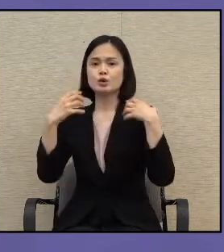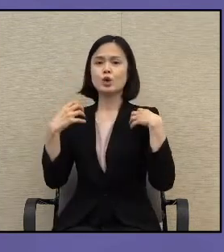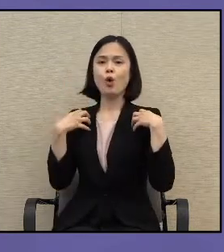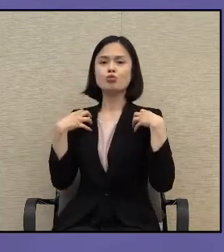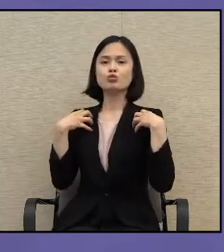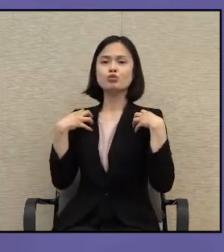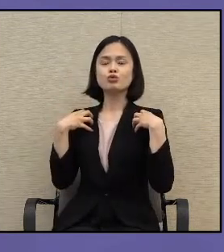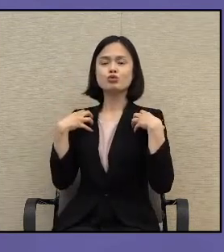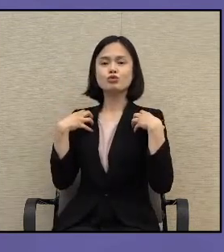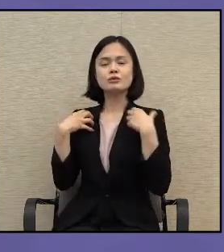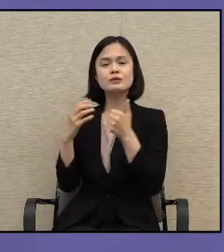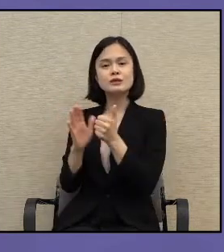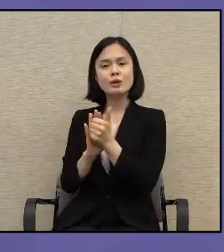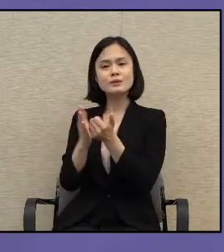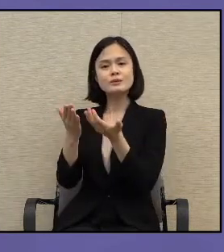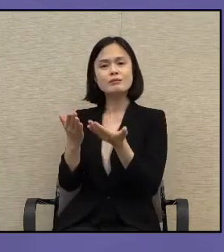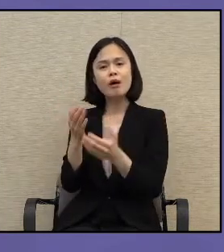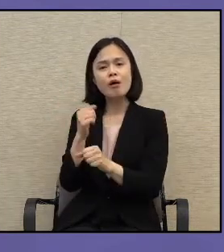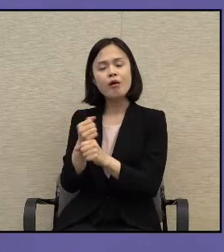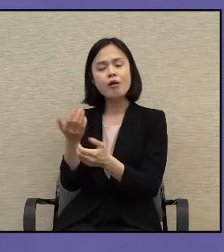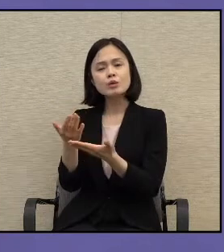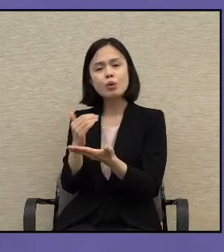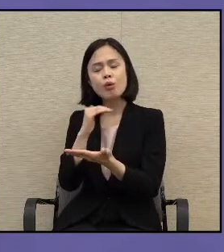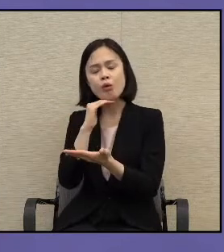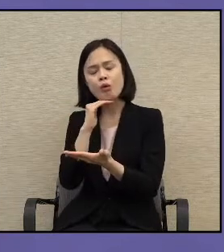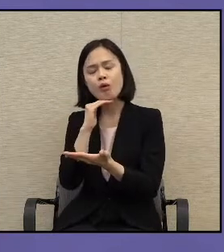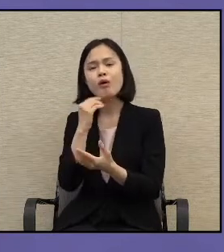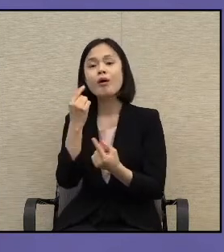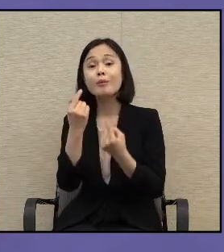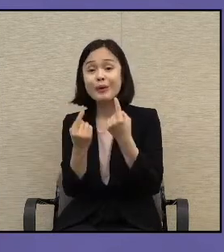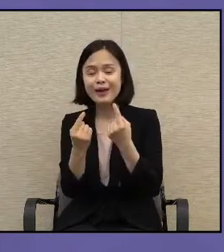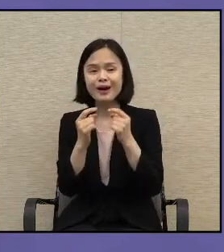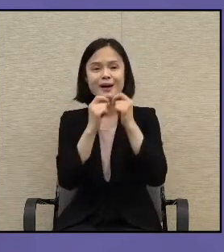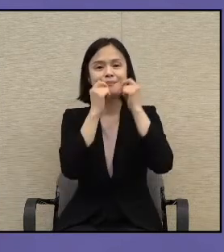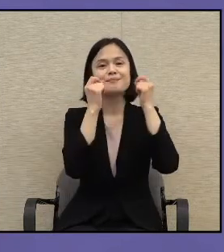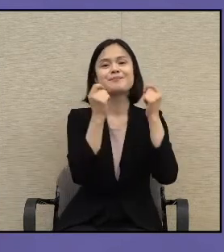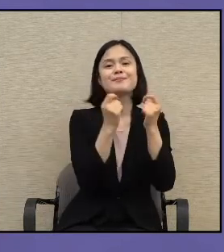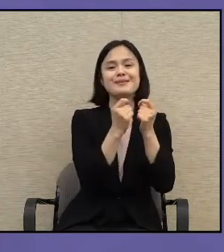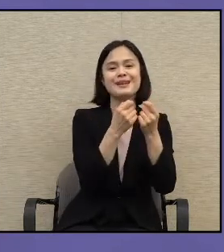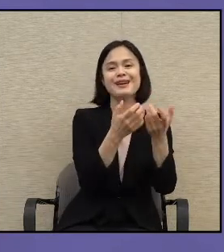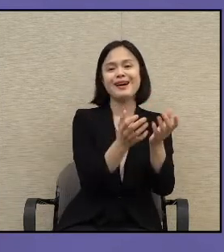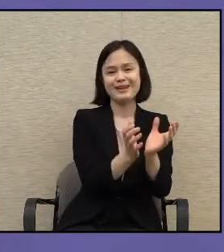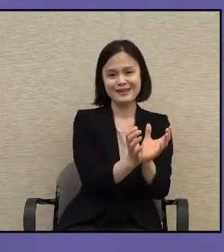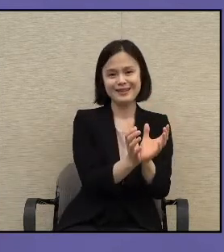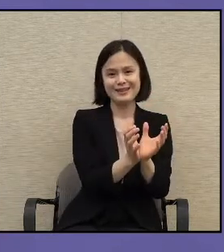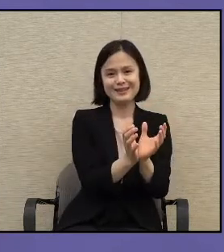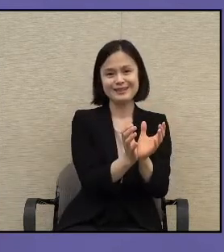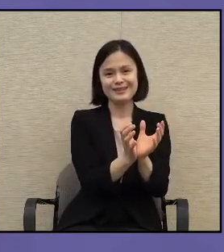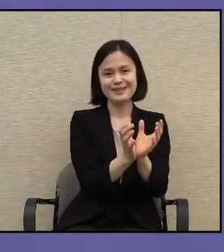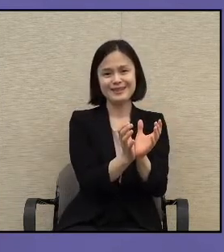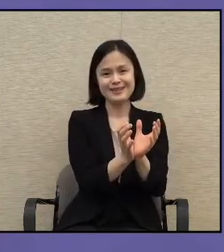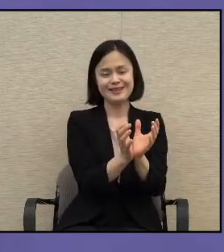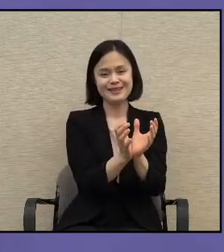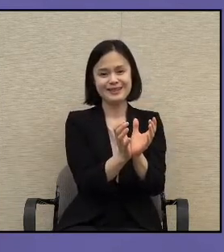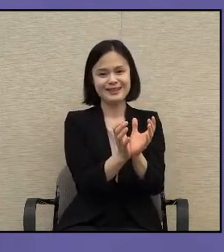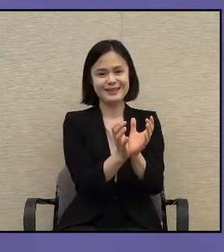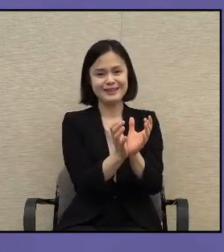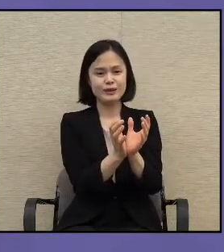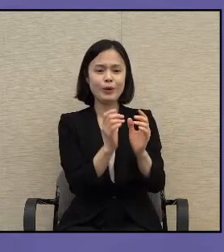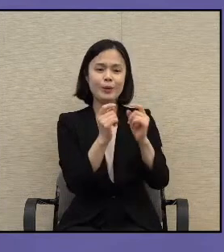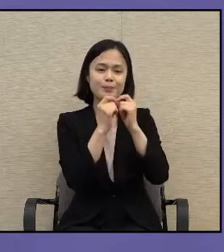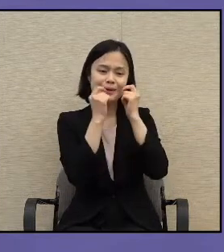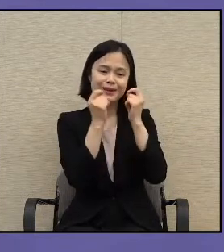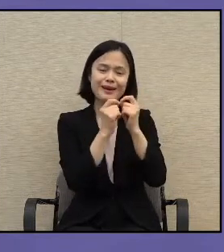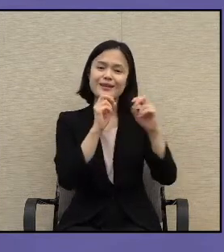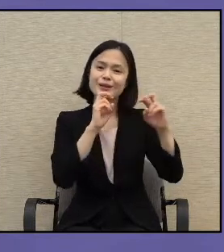해결하는 것들이 요양이나 돌봄이나 이런 영역들에서는 뭐 영국의 예를 봐도 그렇고